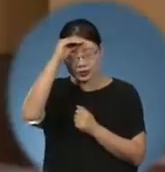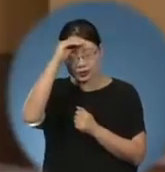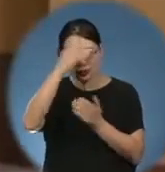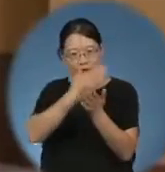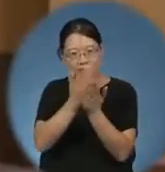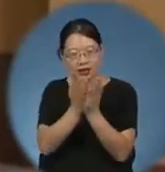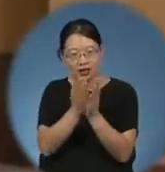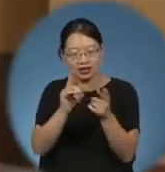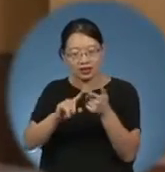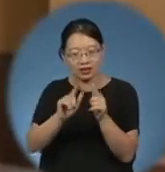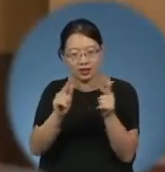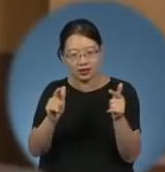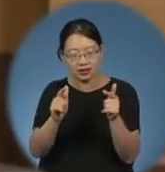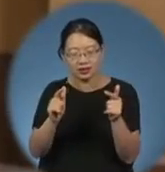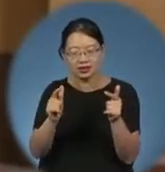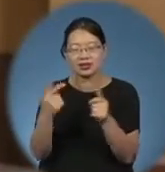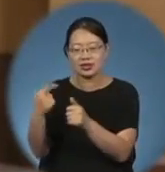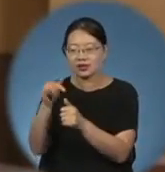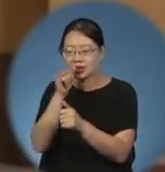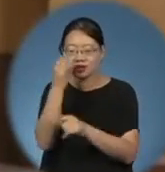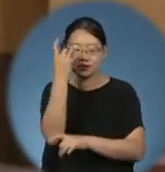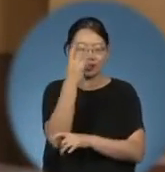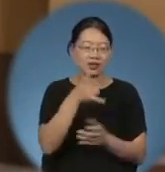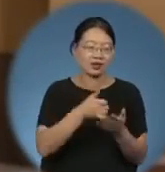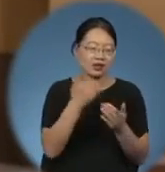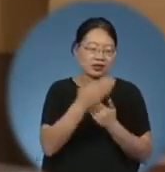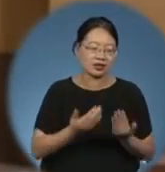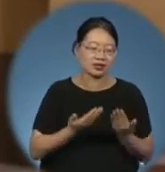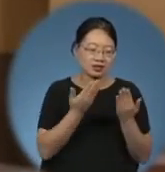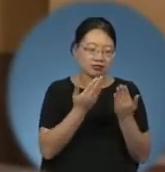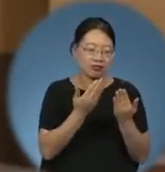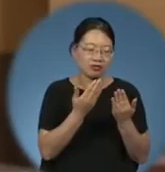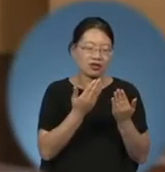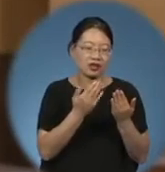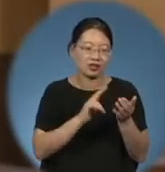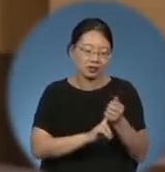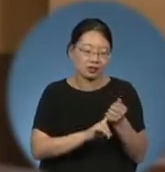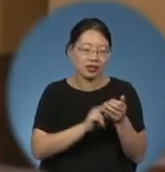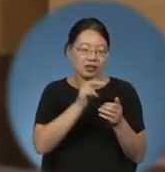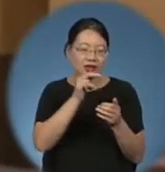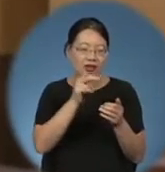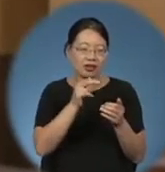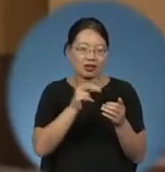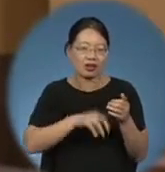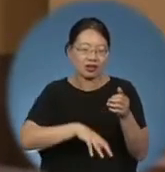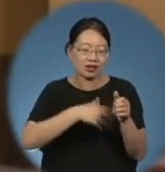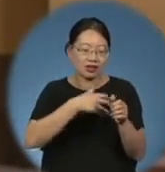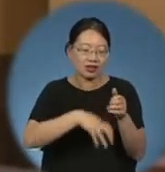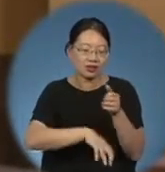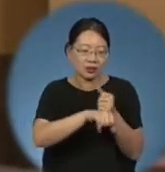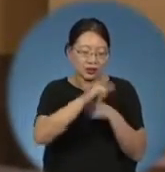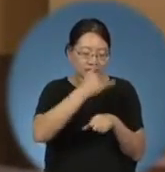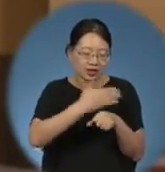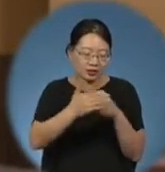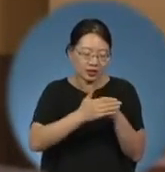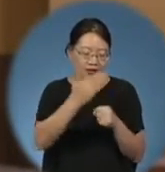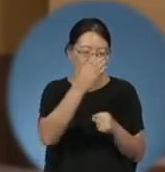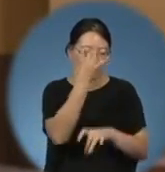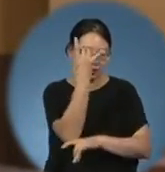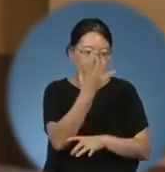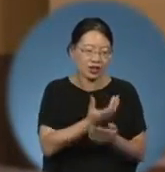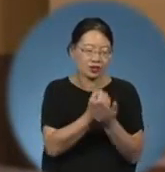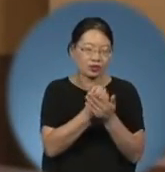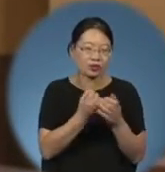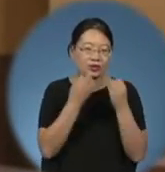본 인격과 헌신성 의 크게 다 들어있으니 그래서 이걸 바탕에 두고 4 그 위에 창의력 4 그리고 캐서 이런걸